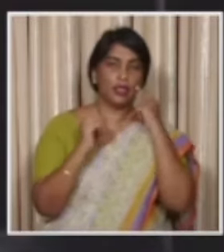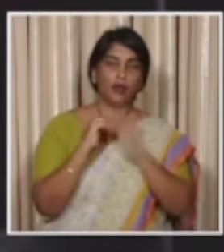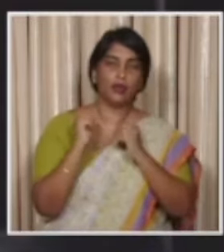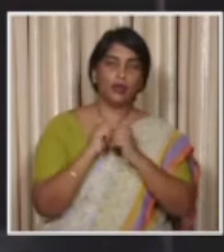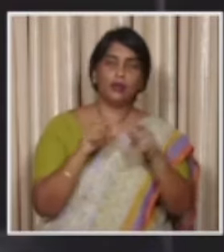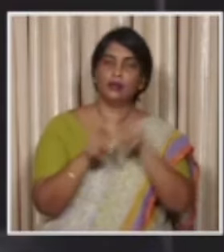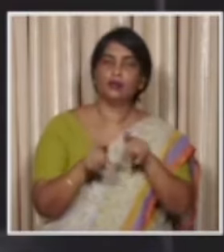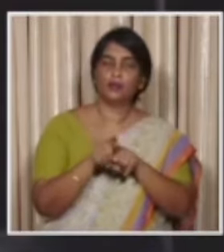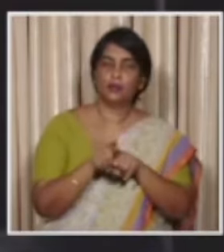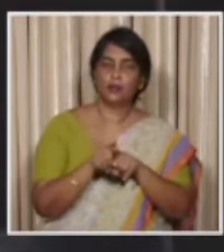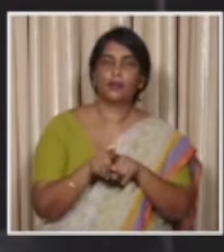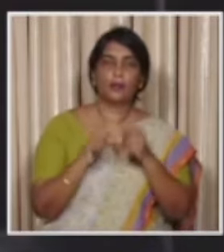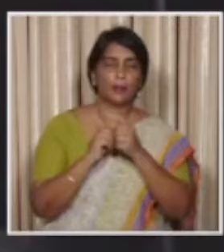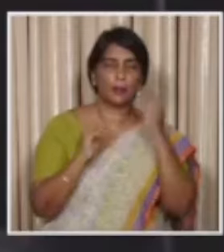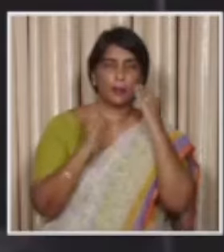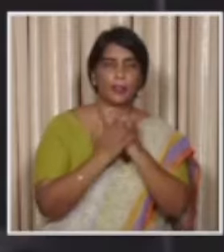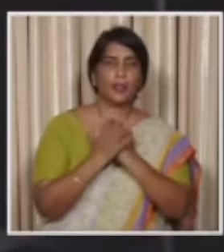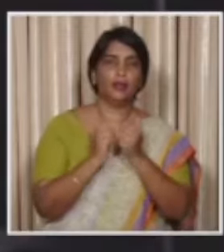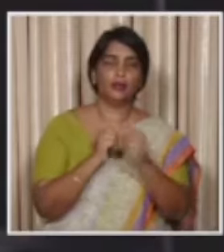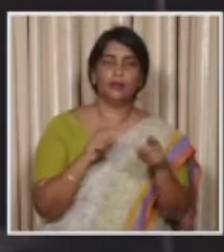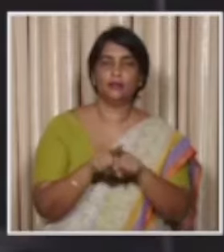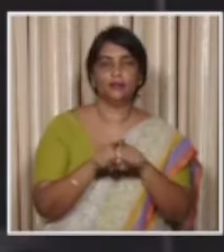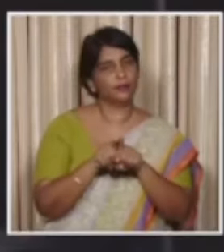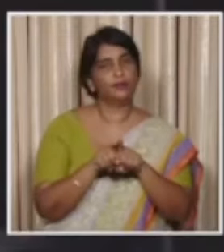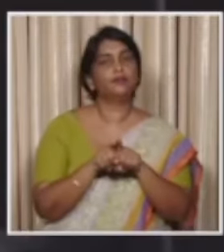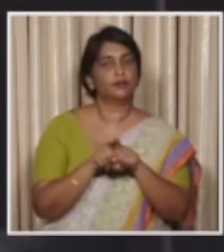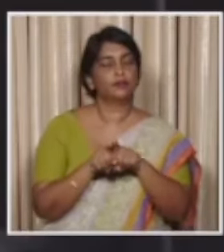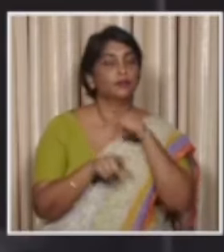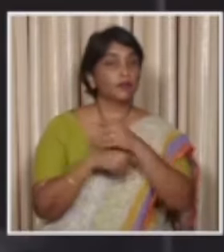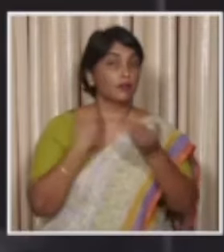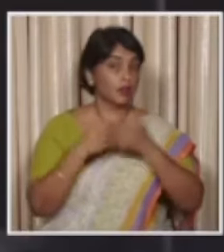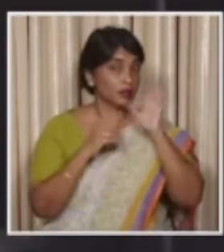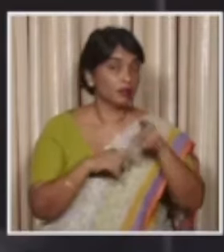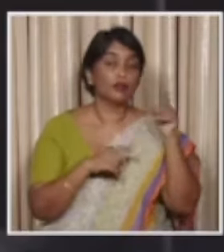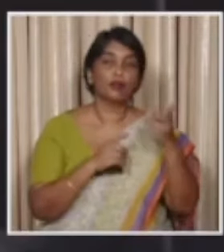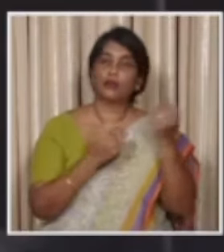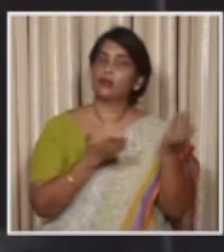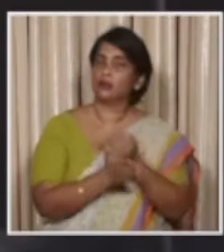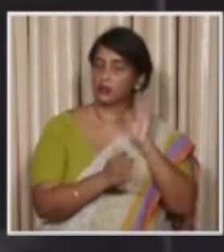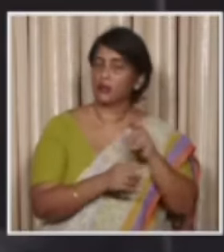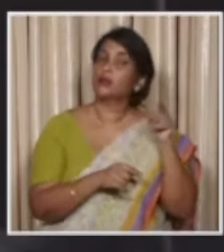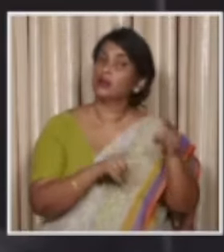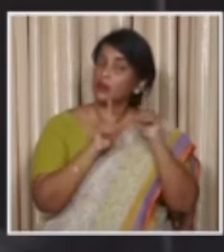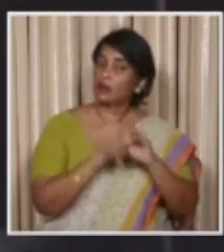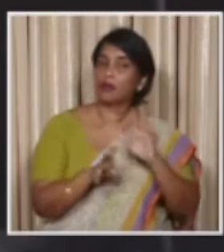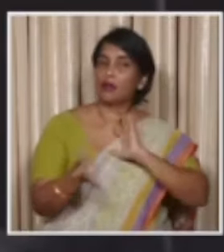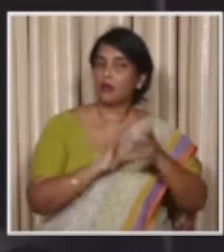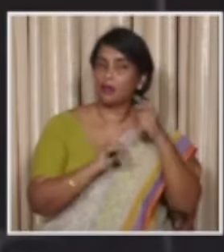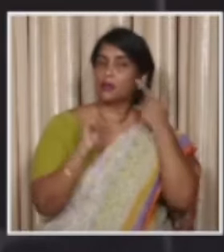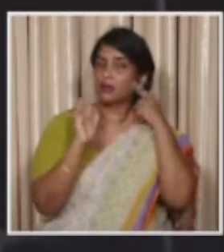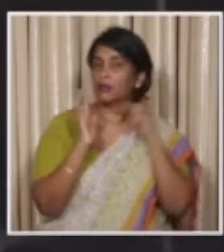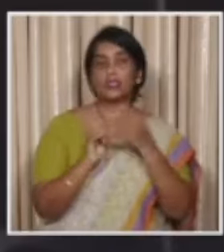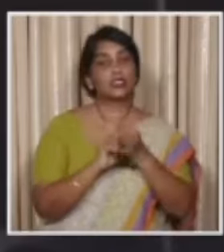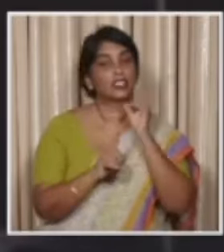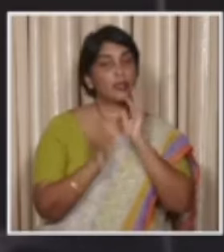ප්ලෑන් එක ඉතුරුලා තියෙන පොම්පාගාර දෙක ඉදිරිකිරීම සඳහා මුදල් වෙන් කරන්න. එහෙම නැතු ආපදාව ආවම